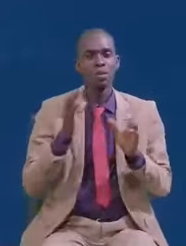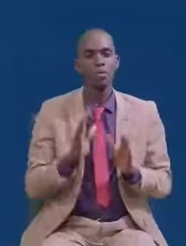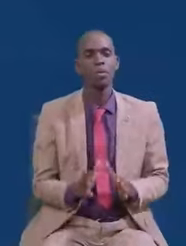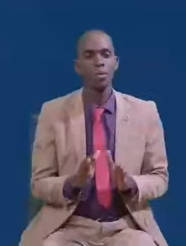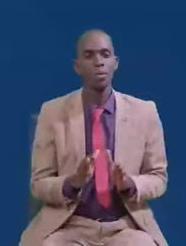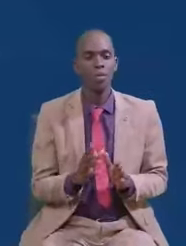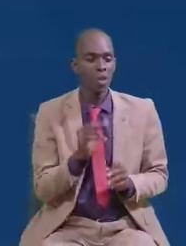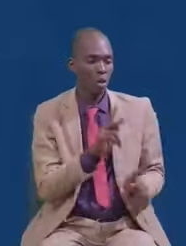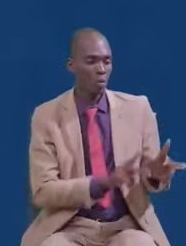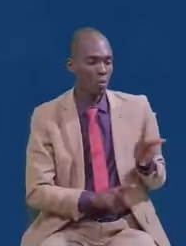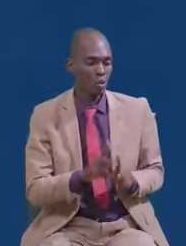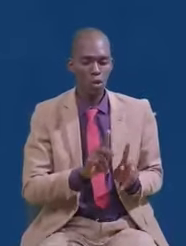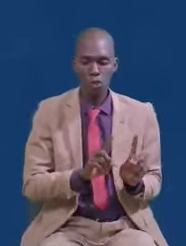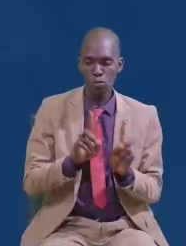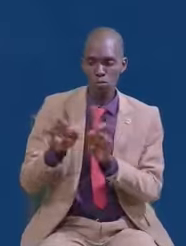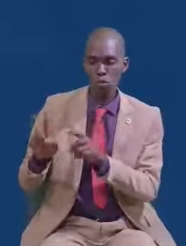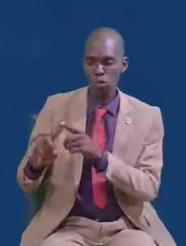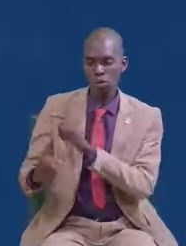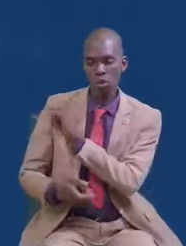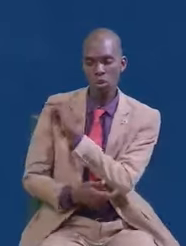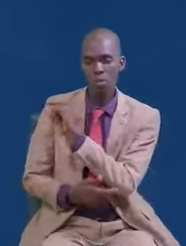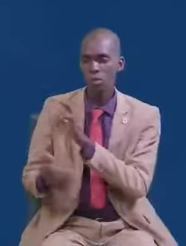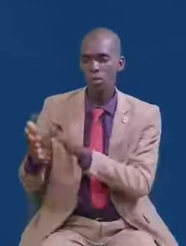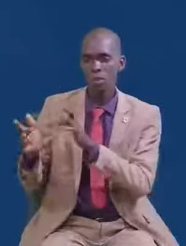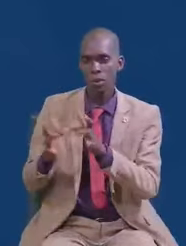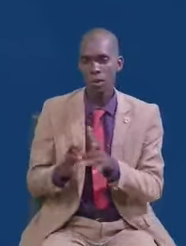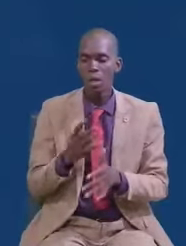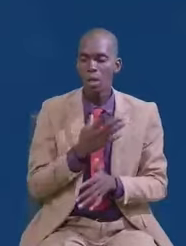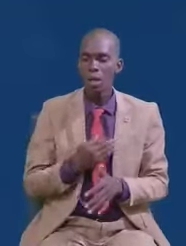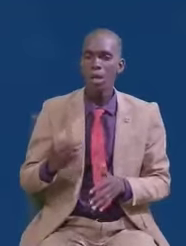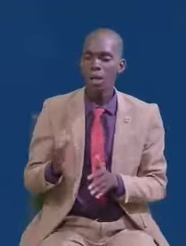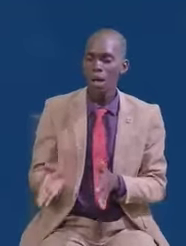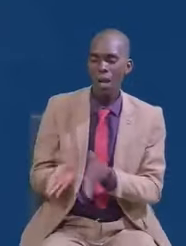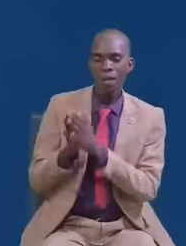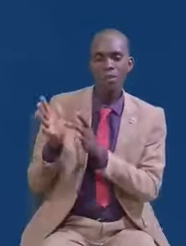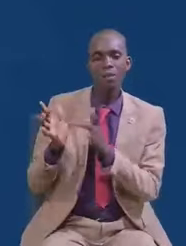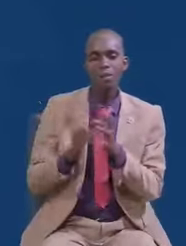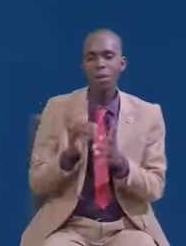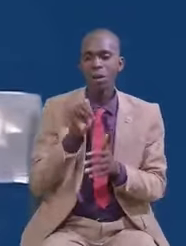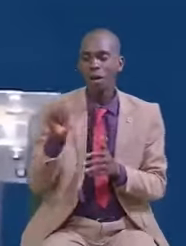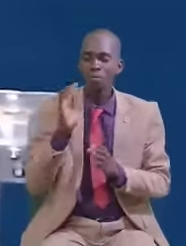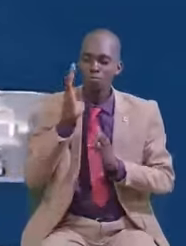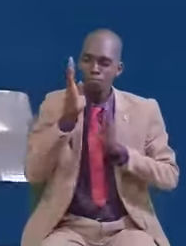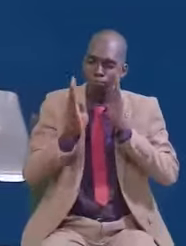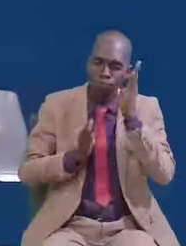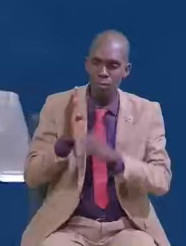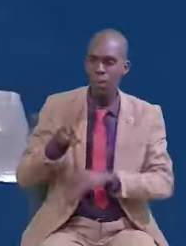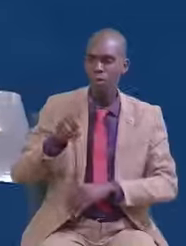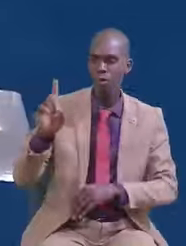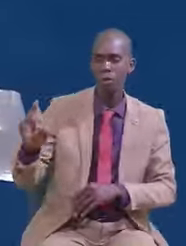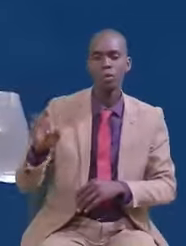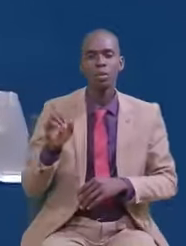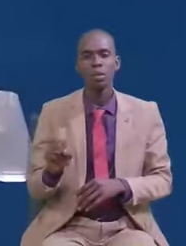gens étaient venus le tenter. Alors ils ont posé des questions capcieuses. Il n'avait pas